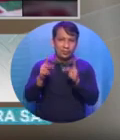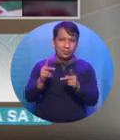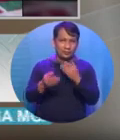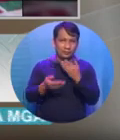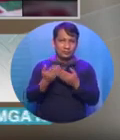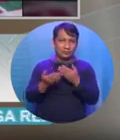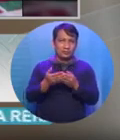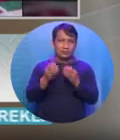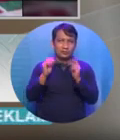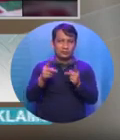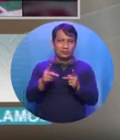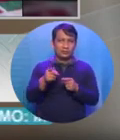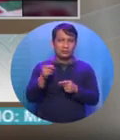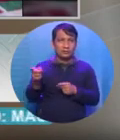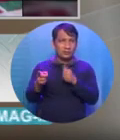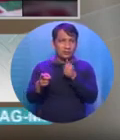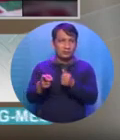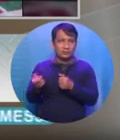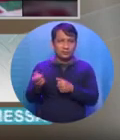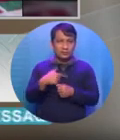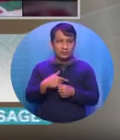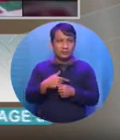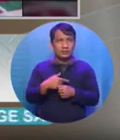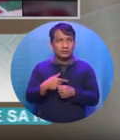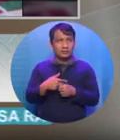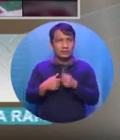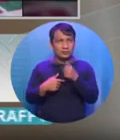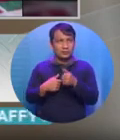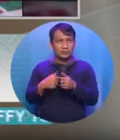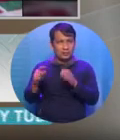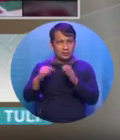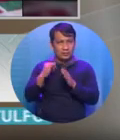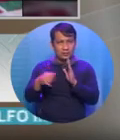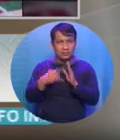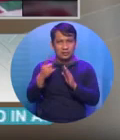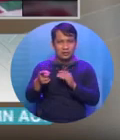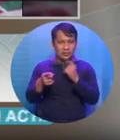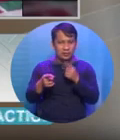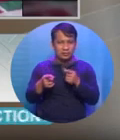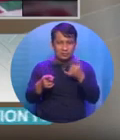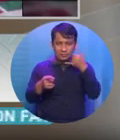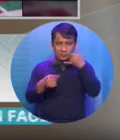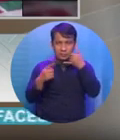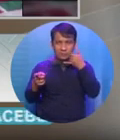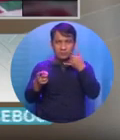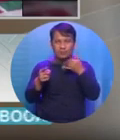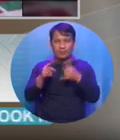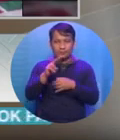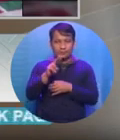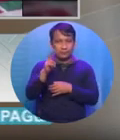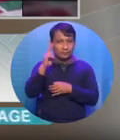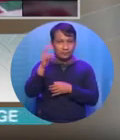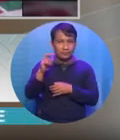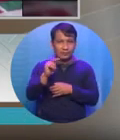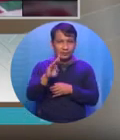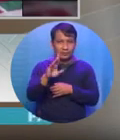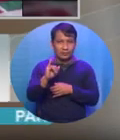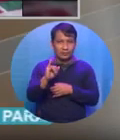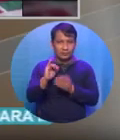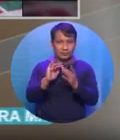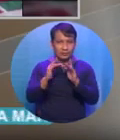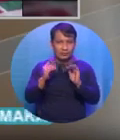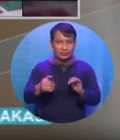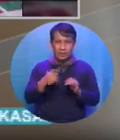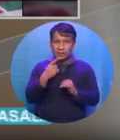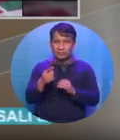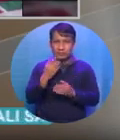Gagawin mo yan. Kasi kapag hindi, ito, makinig ka. Just in case, hindi mo burahin. Nasa yung telepono si Mr. Vic Lorenzo, head ng NBI Anti-Cybercrime.